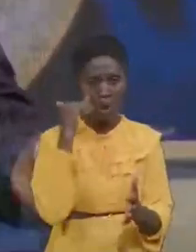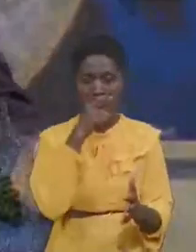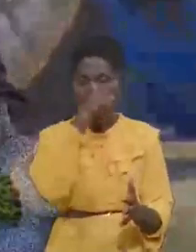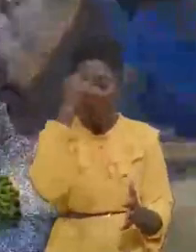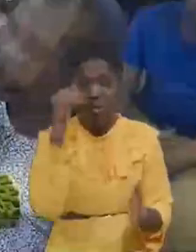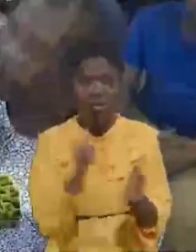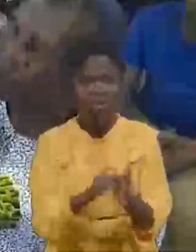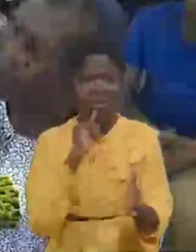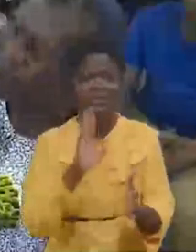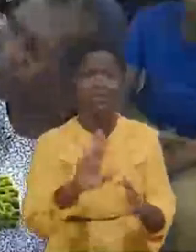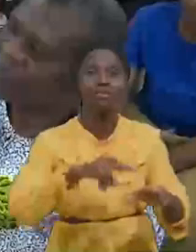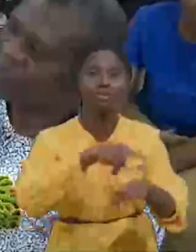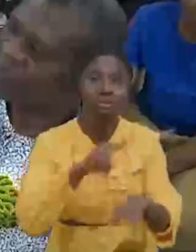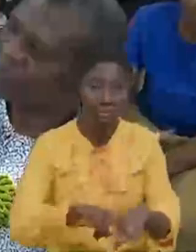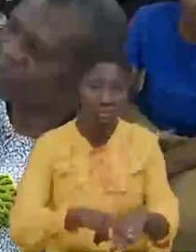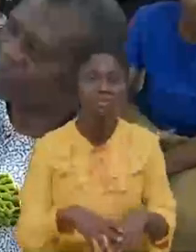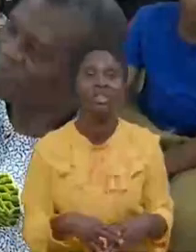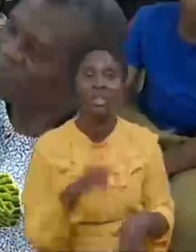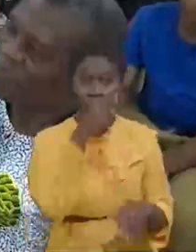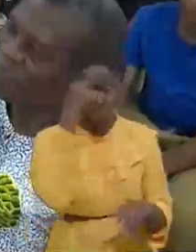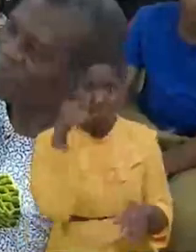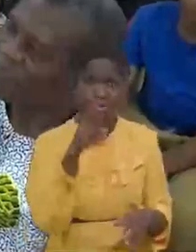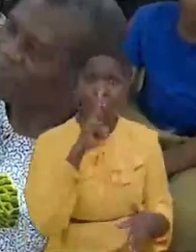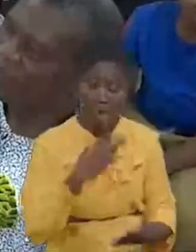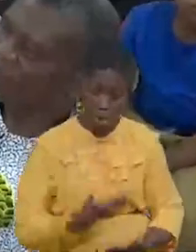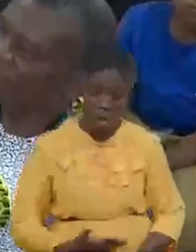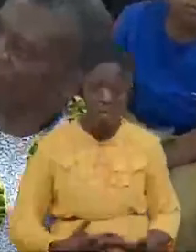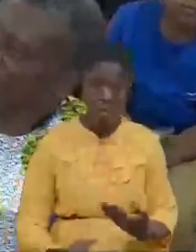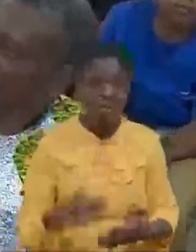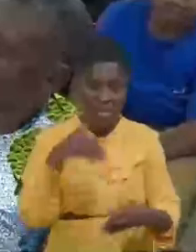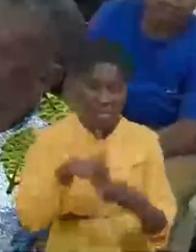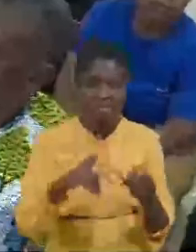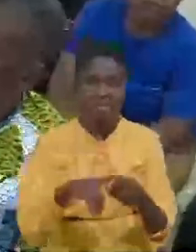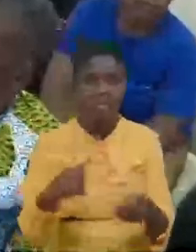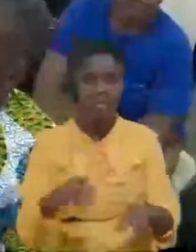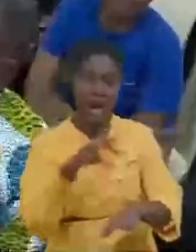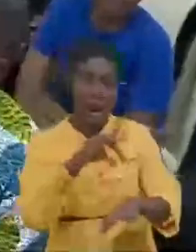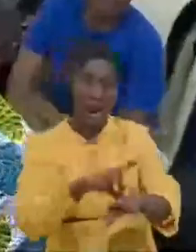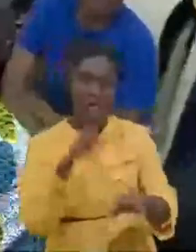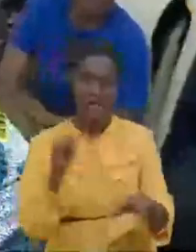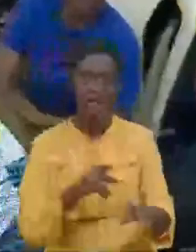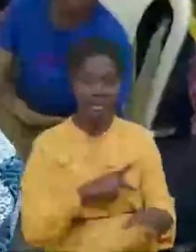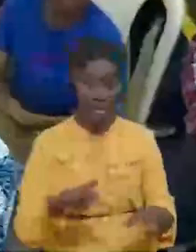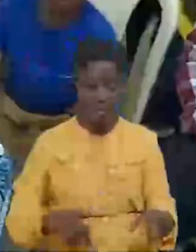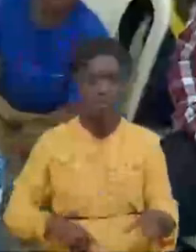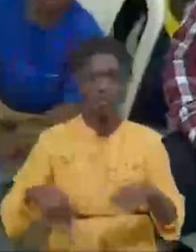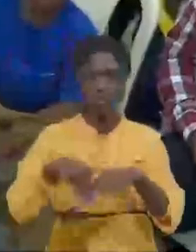nature. Parce que nous sommes nés dans un royaume terrestre.